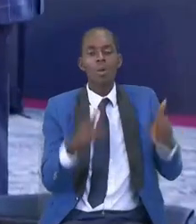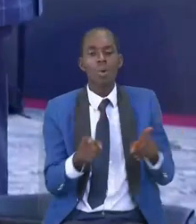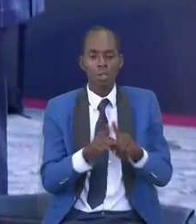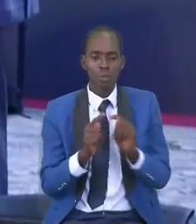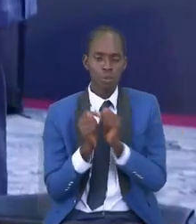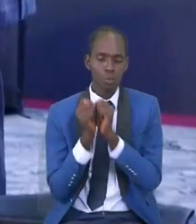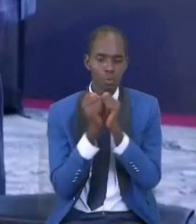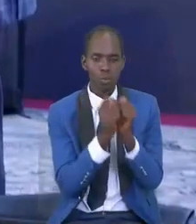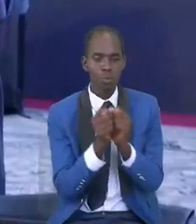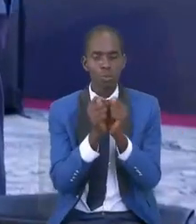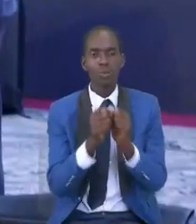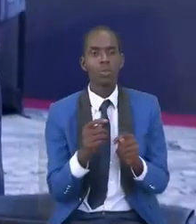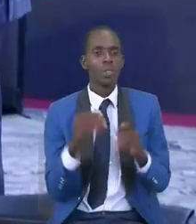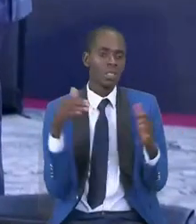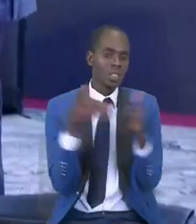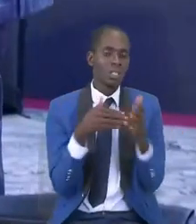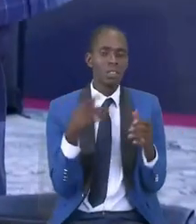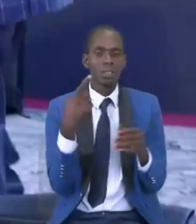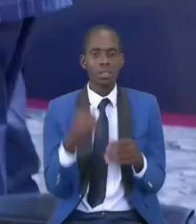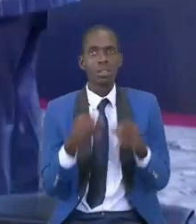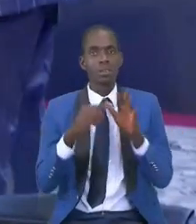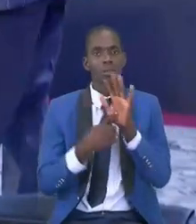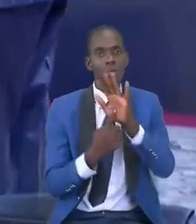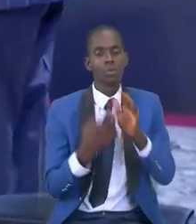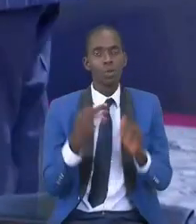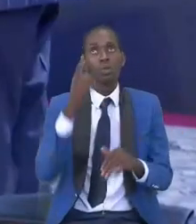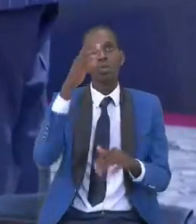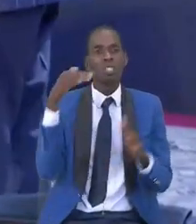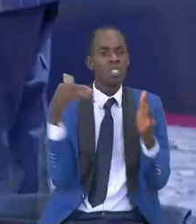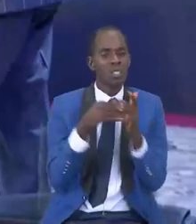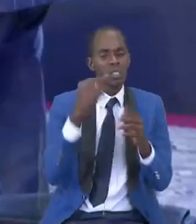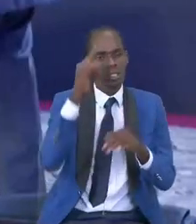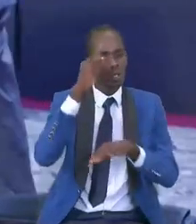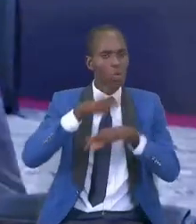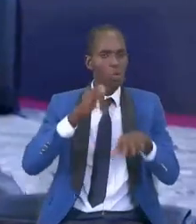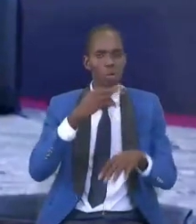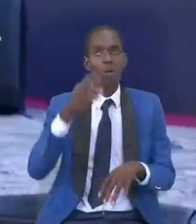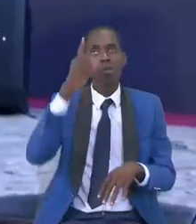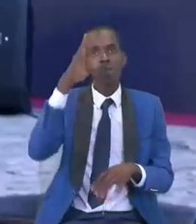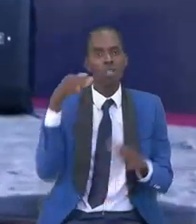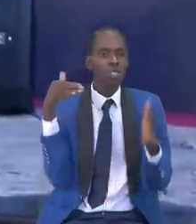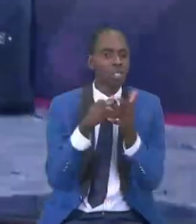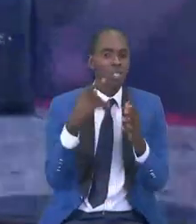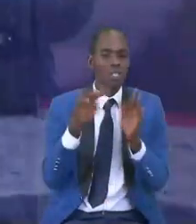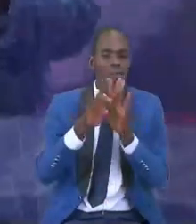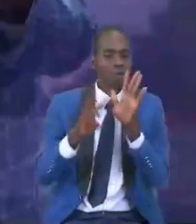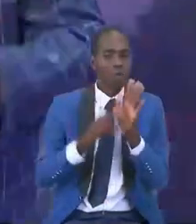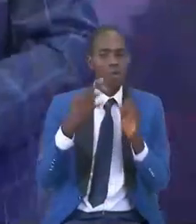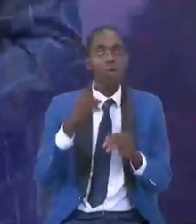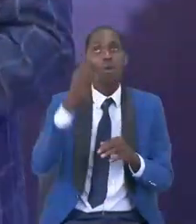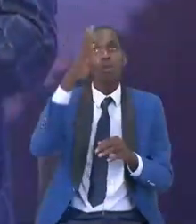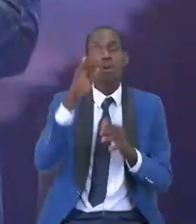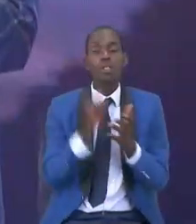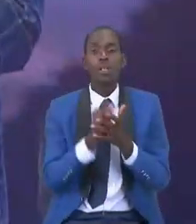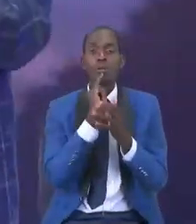passera, comme tu continues contre la révélation de Dieu, contre l'appel de Dieu, comme tu vas contre la volonté de Dieu, c'est ce